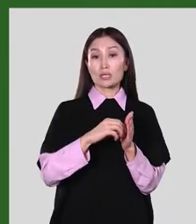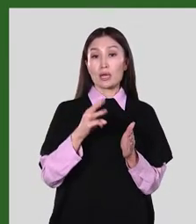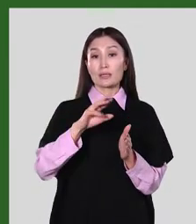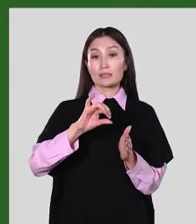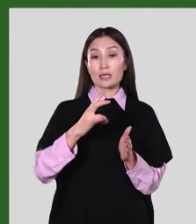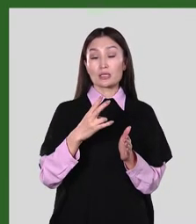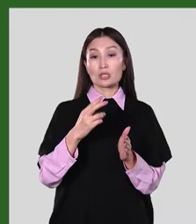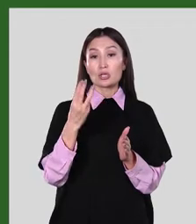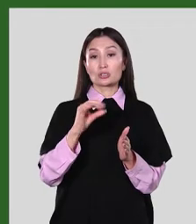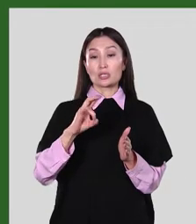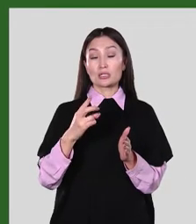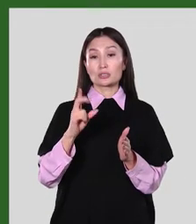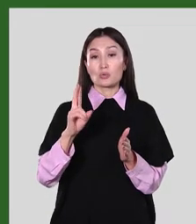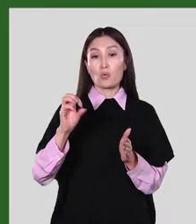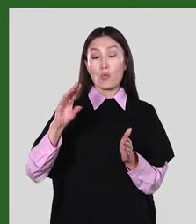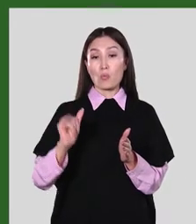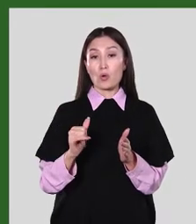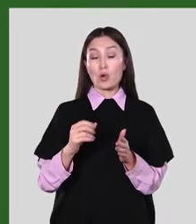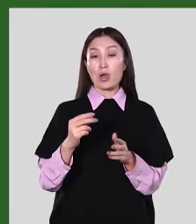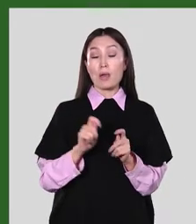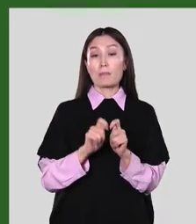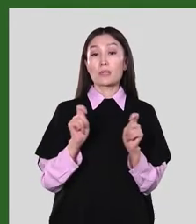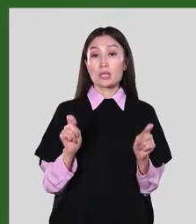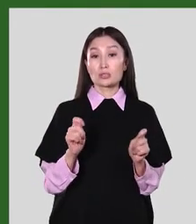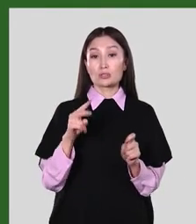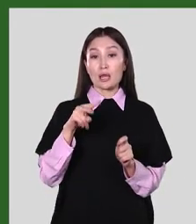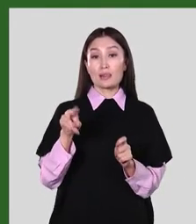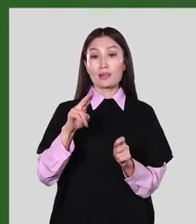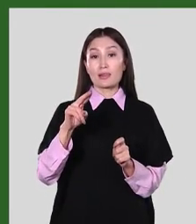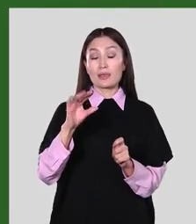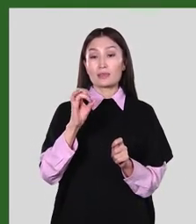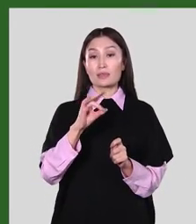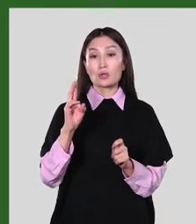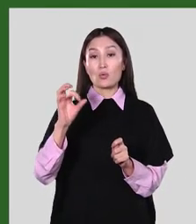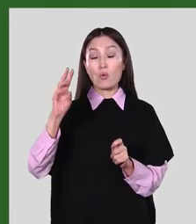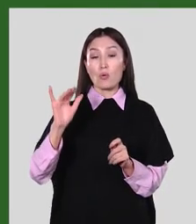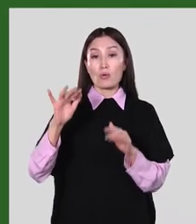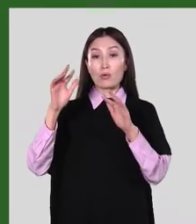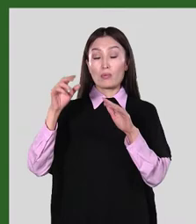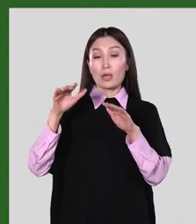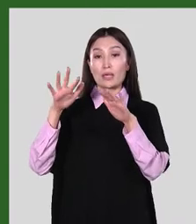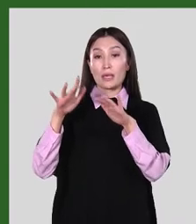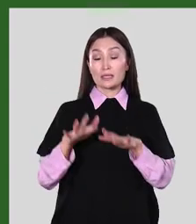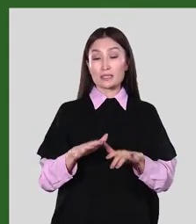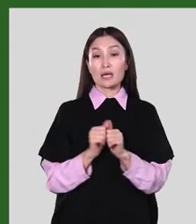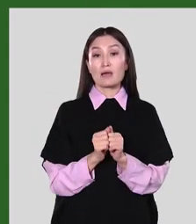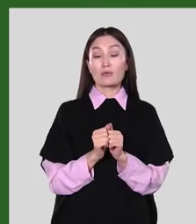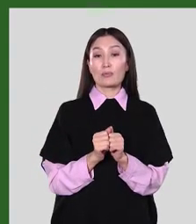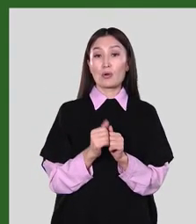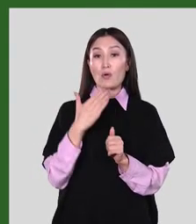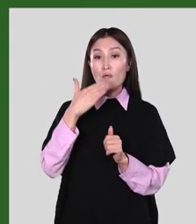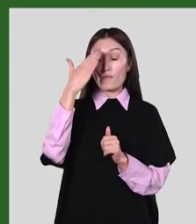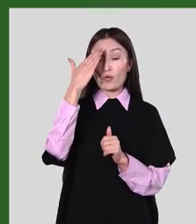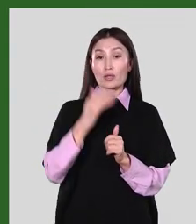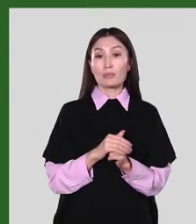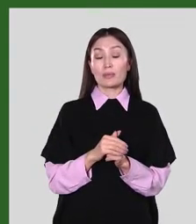ханскому типу рек питающихся ледниковыми и снеговыми водами с летним